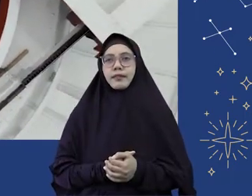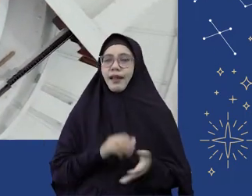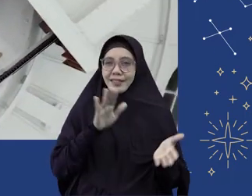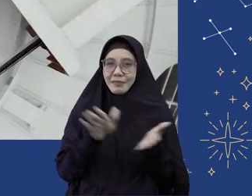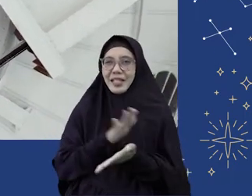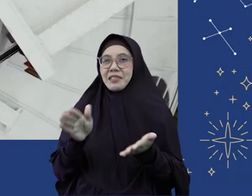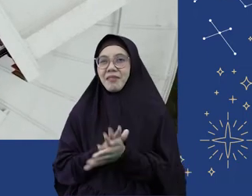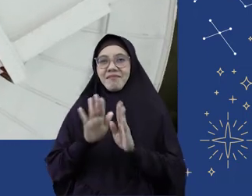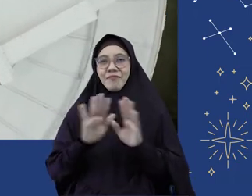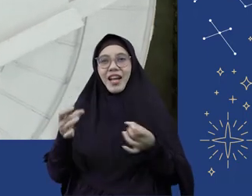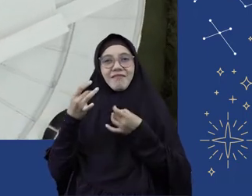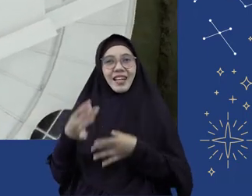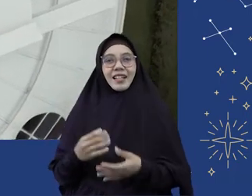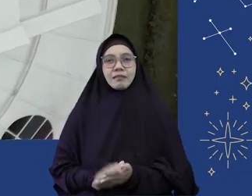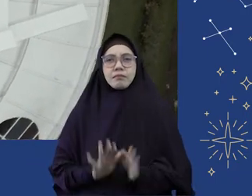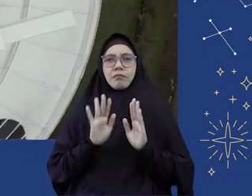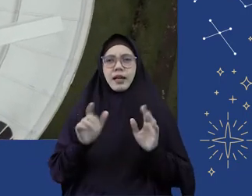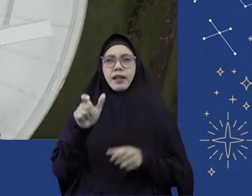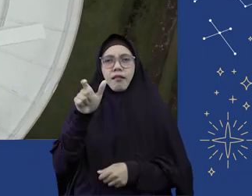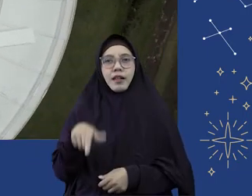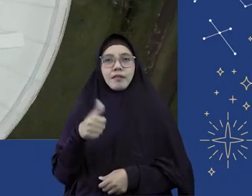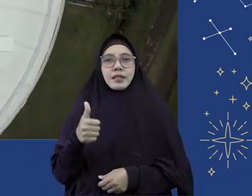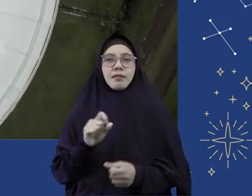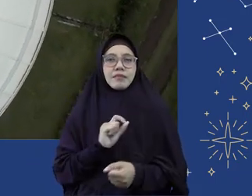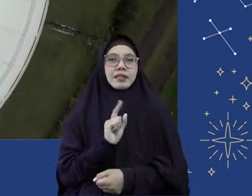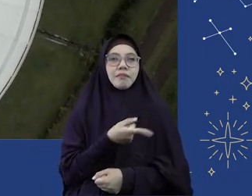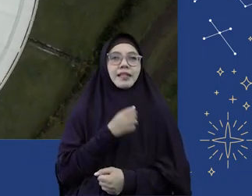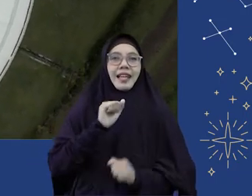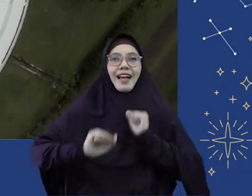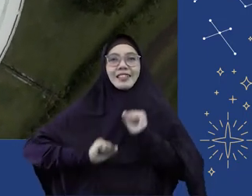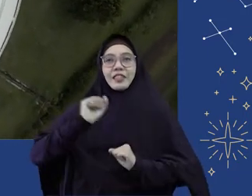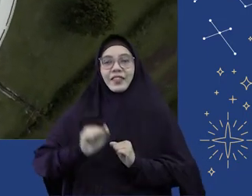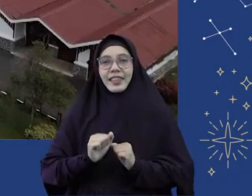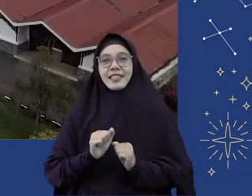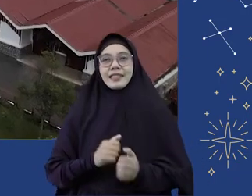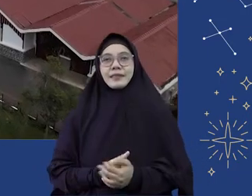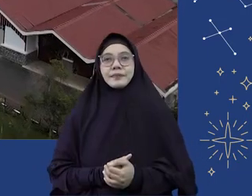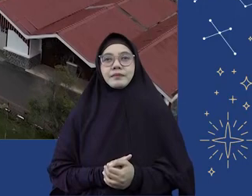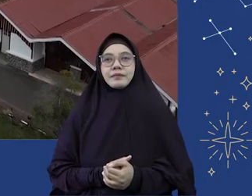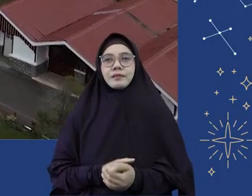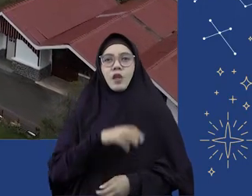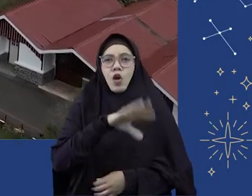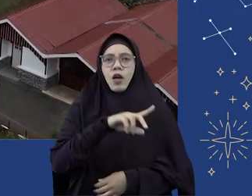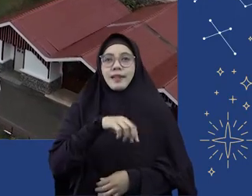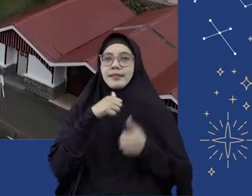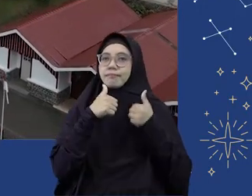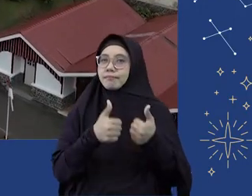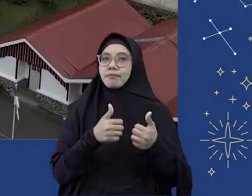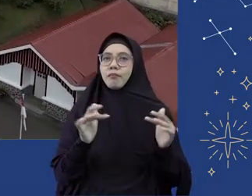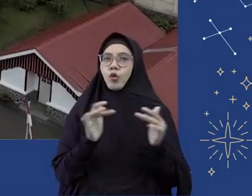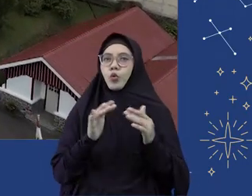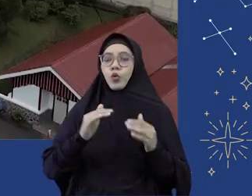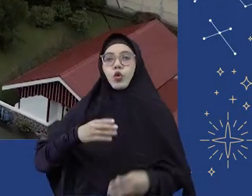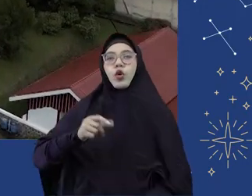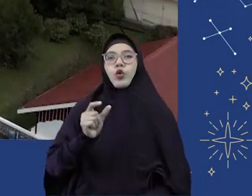diantaranya lebih banyak tenaga untuk dapat mempercepat aktivitas keilmuan dan teknis lokasi yang Prima sebagai penghubung Utara